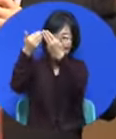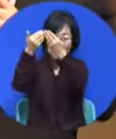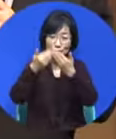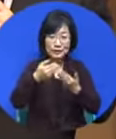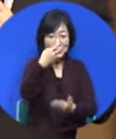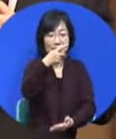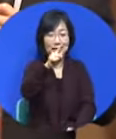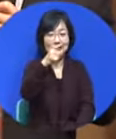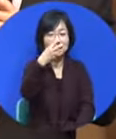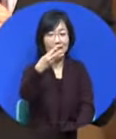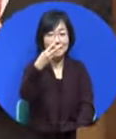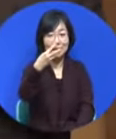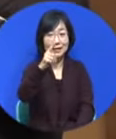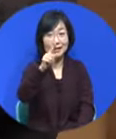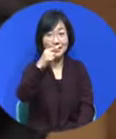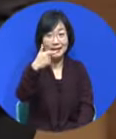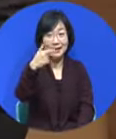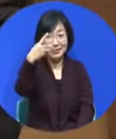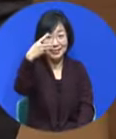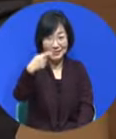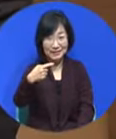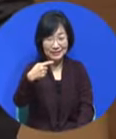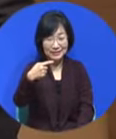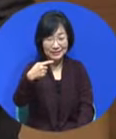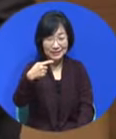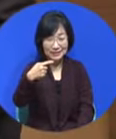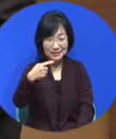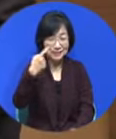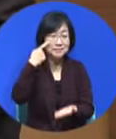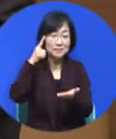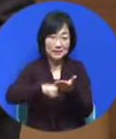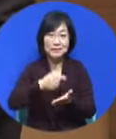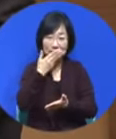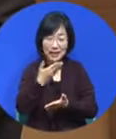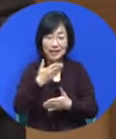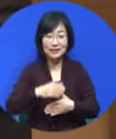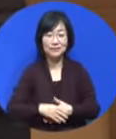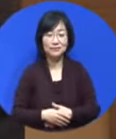진짜면이 속해니다 트는 하나이 주신 니요